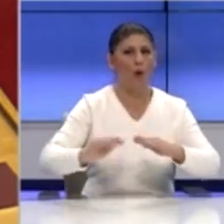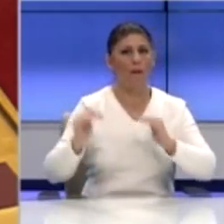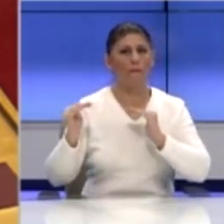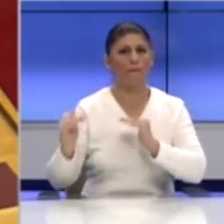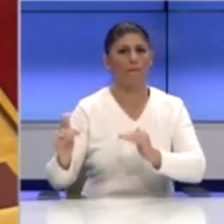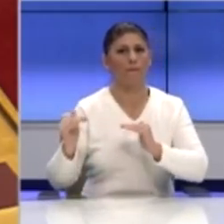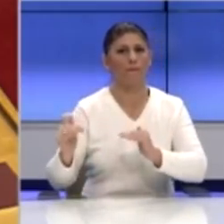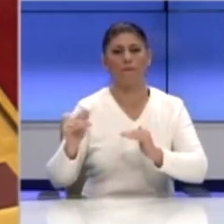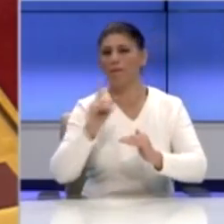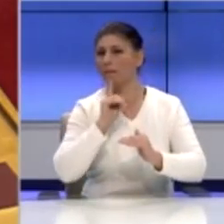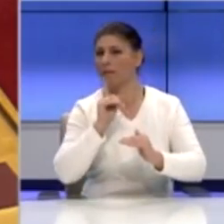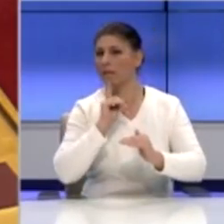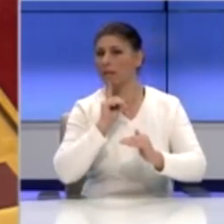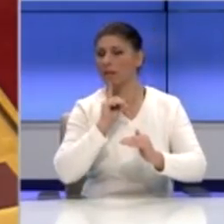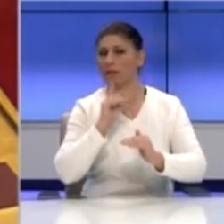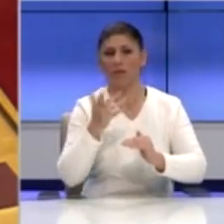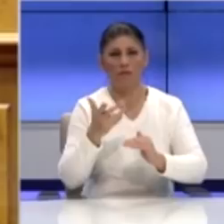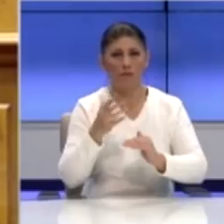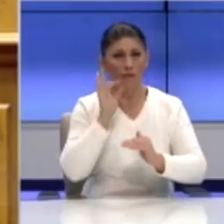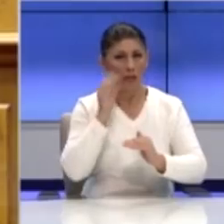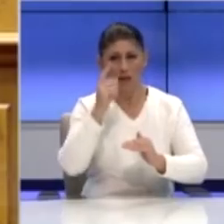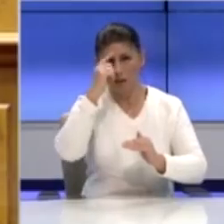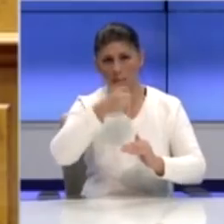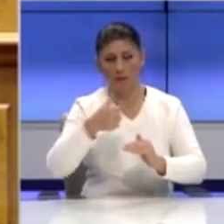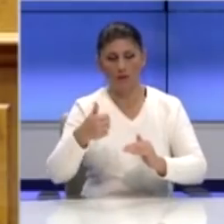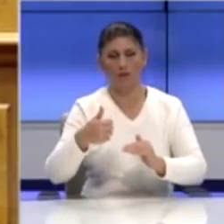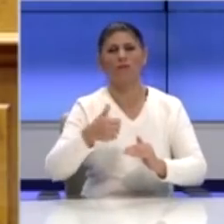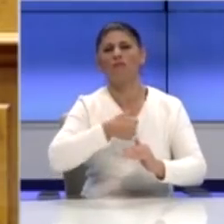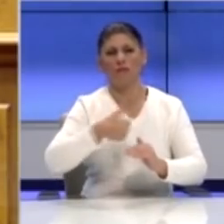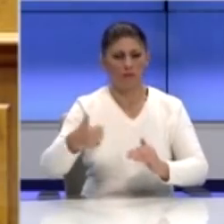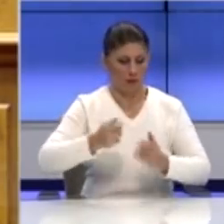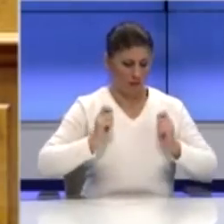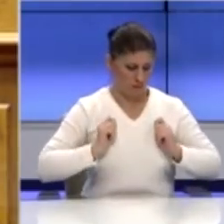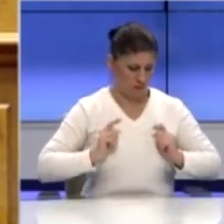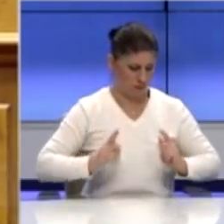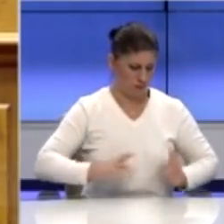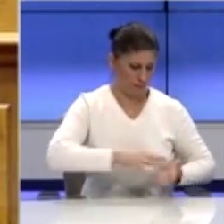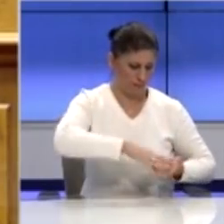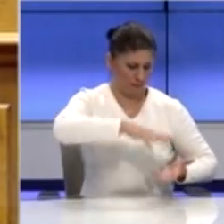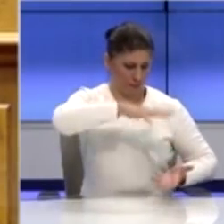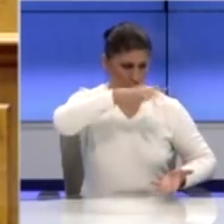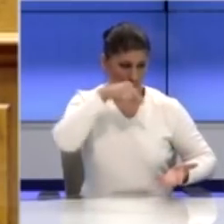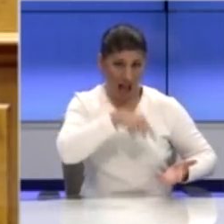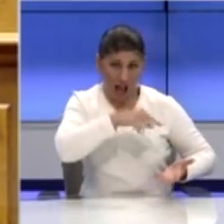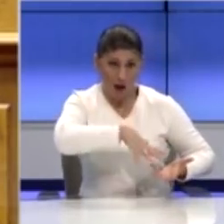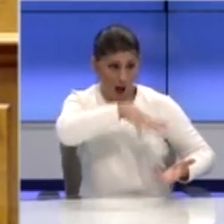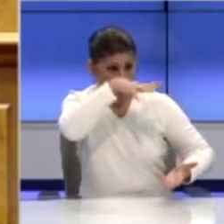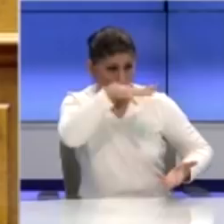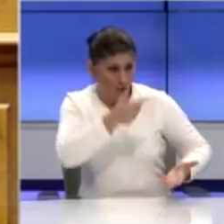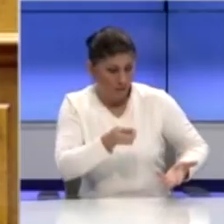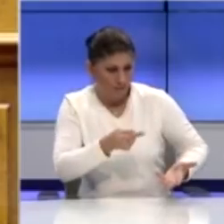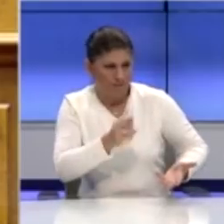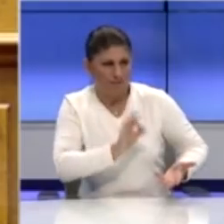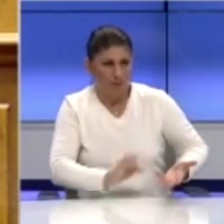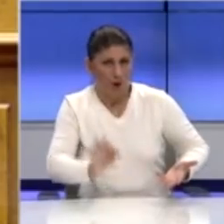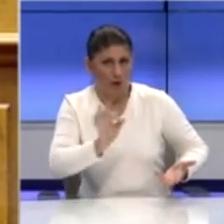παραμείνει σε στασιμότητα. Τελικά, η ίδια η διόγκωση του υπερσυσσωρευμένου κεφαλαίου προειδοποιούσε για μια